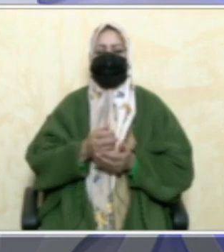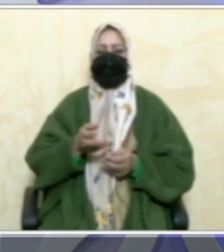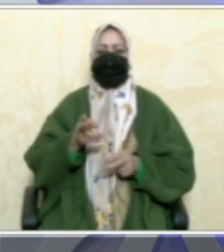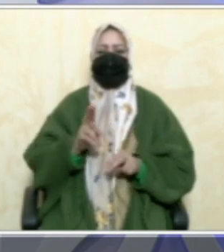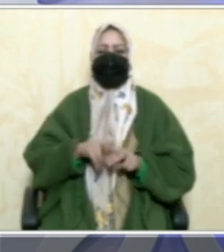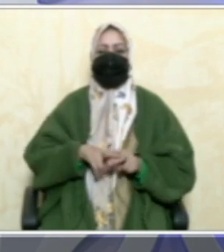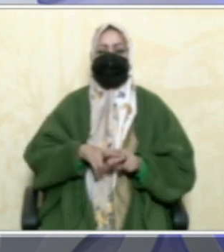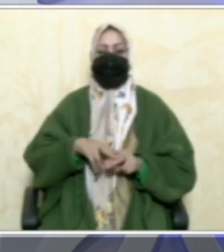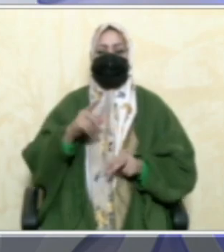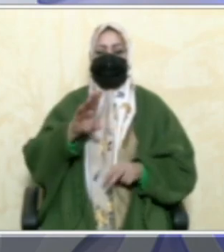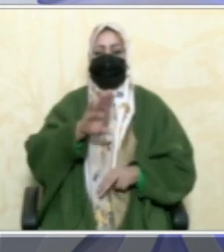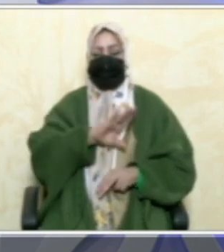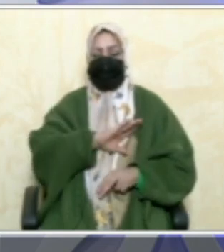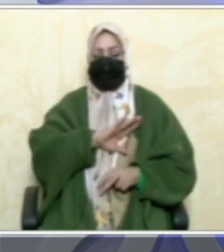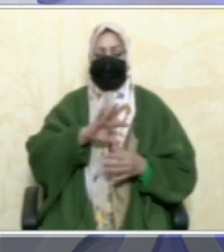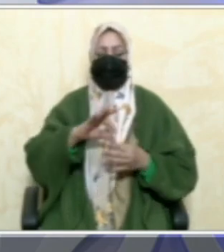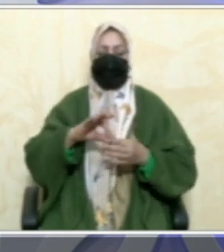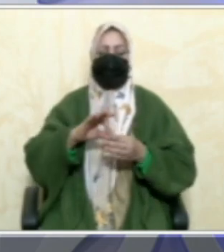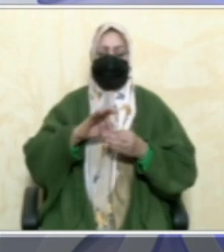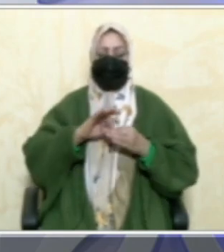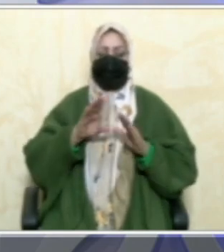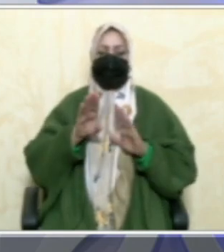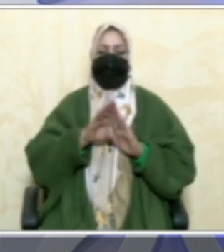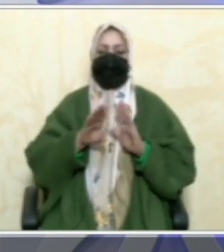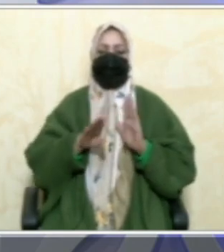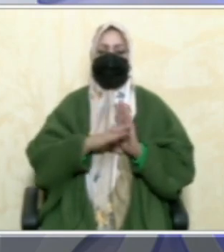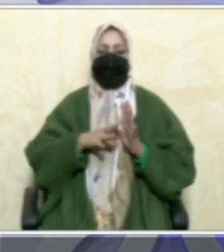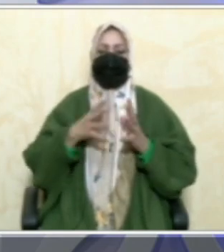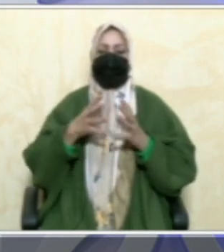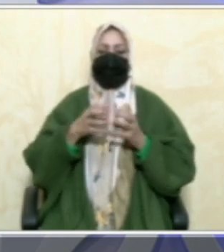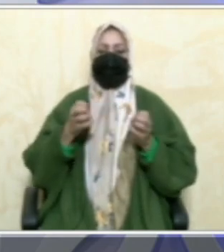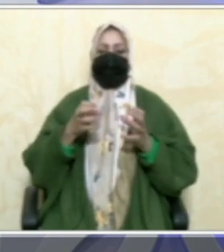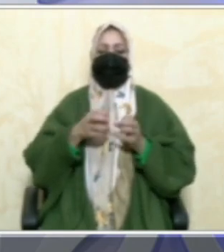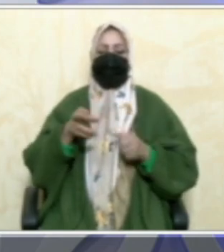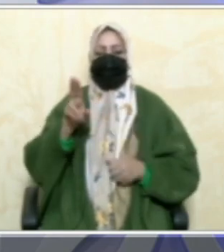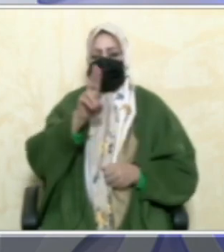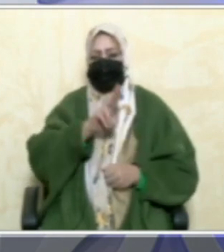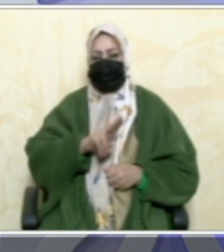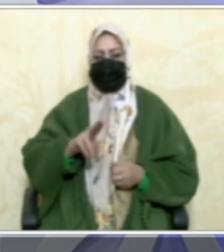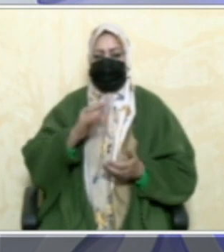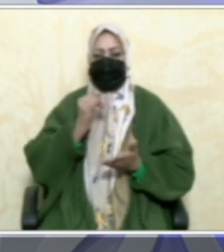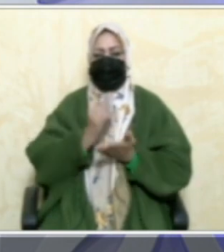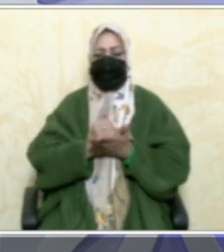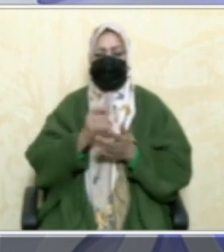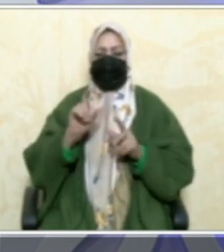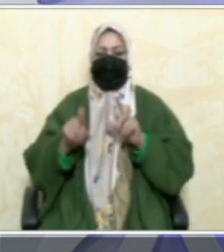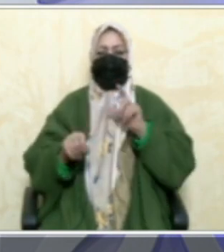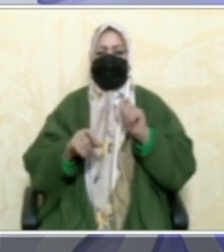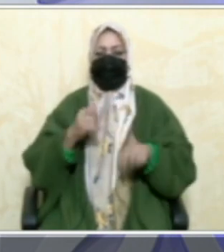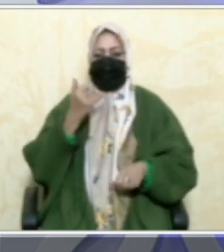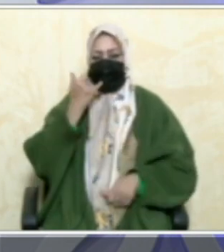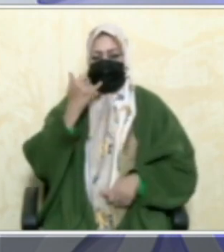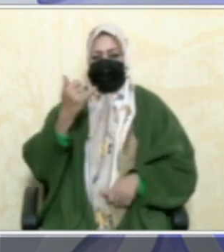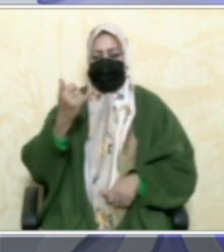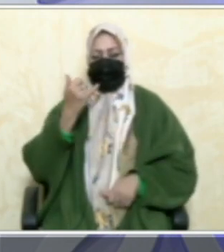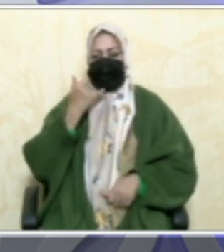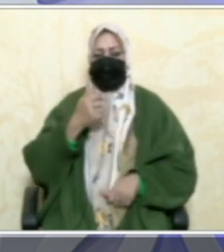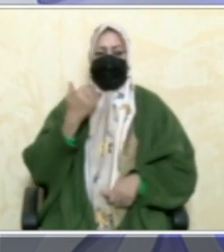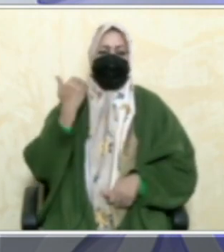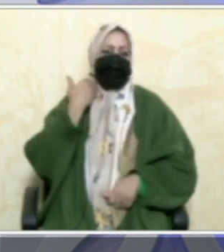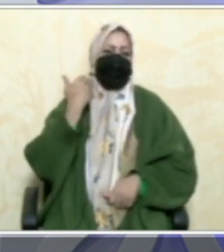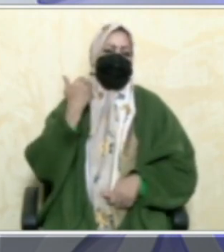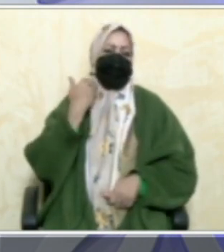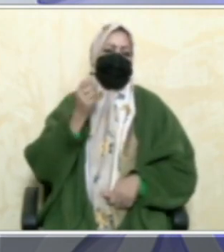البرنامج والاستفسار عن أسئلة شرعية معينة الاتصال بنا عبر الأرقام الظاهرة أسفل